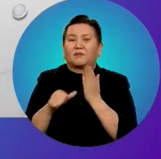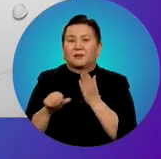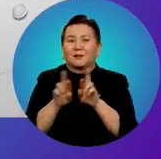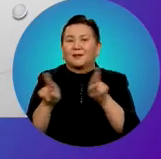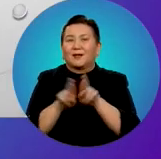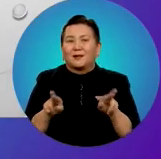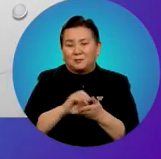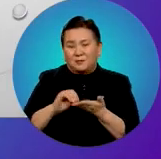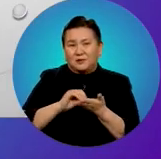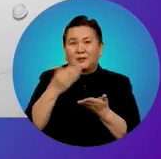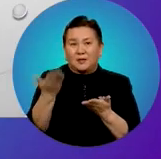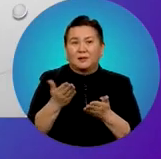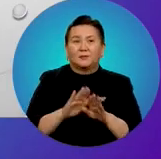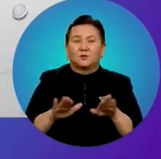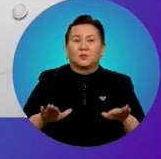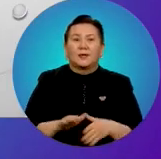хүүхдүүдээ.